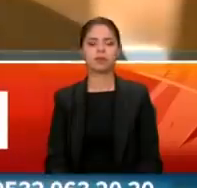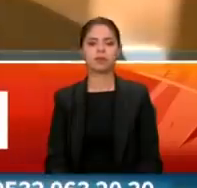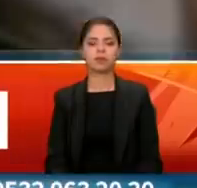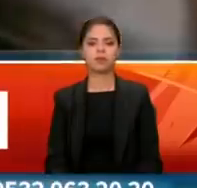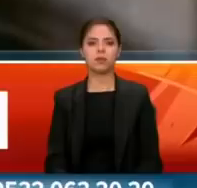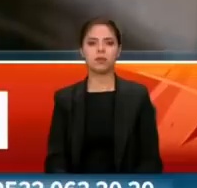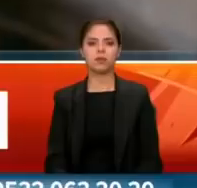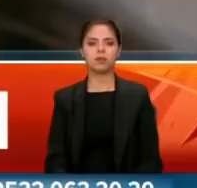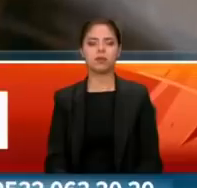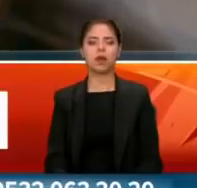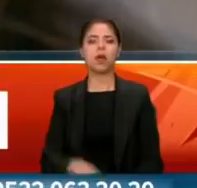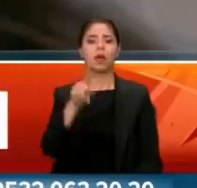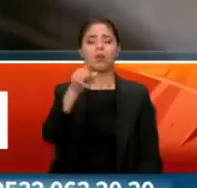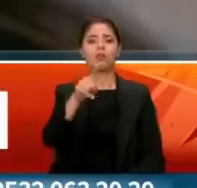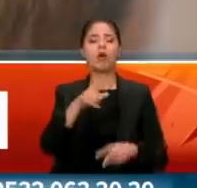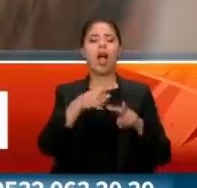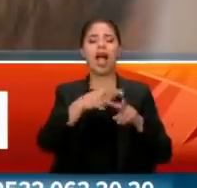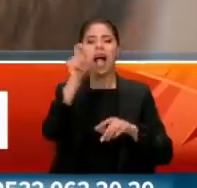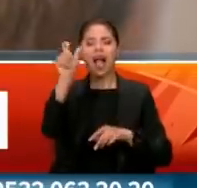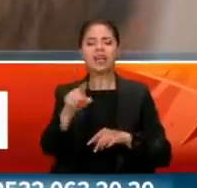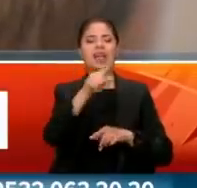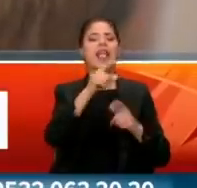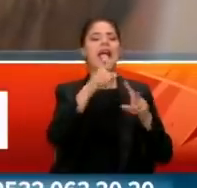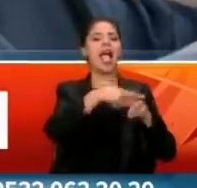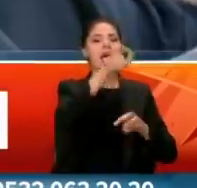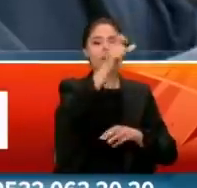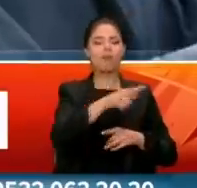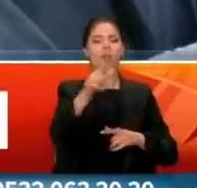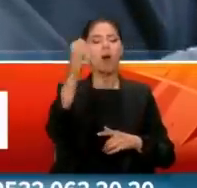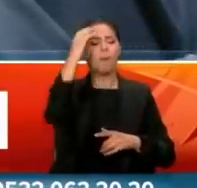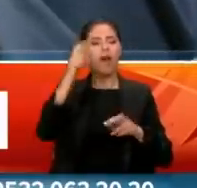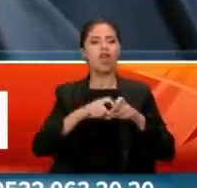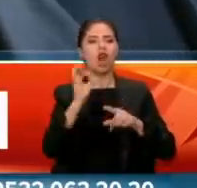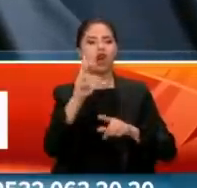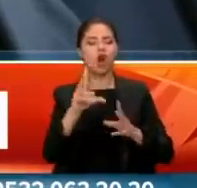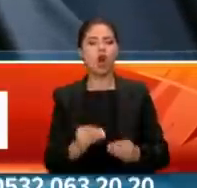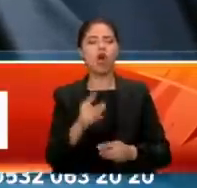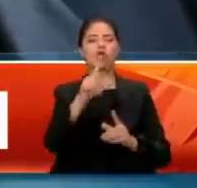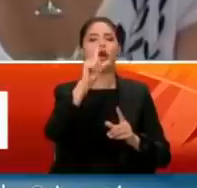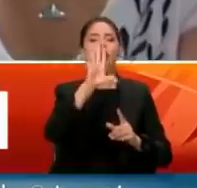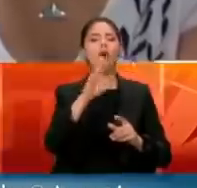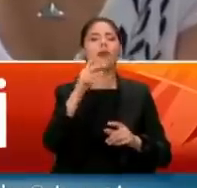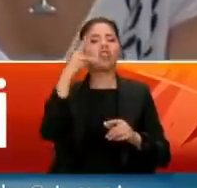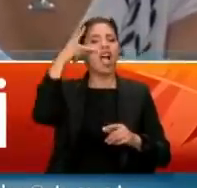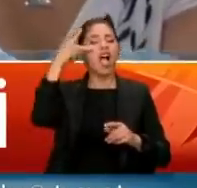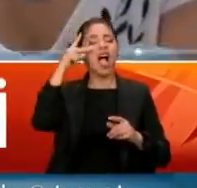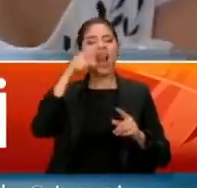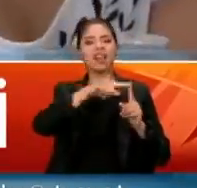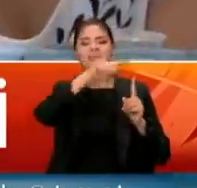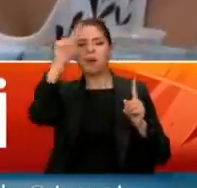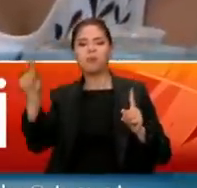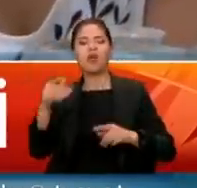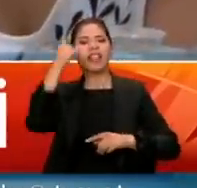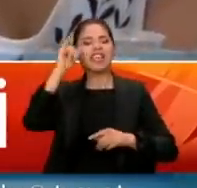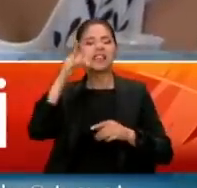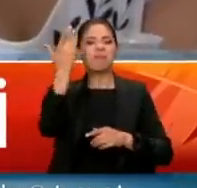Reyyan. Akın Akın Özü ve Ebru Şahin'in başrollerini paylaştığı Hercai, 15 Aralık'tan bu yana İspanya'da da izleyiciyle